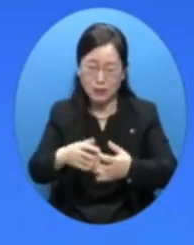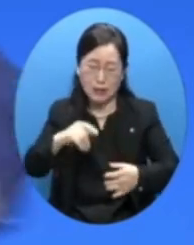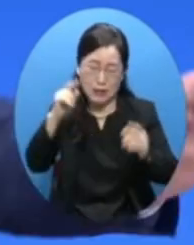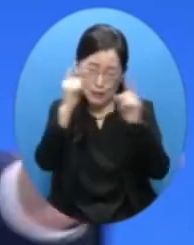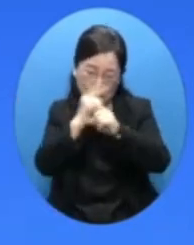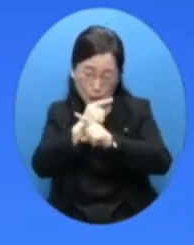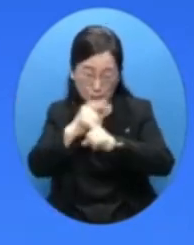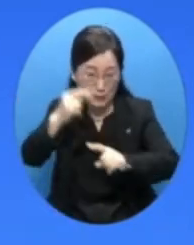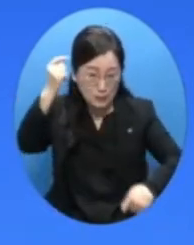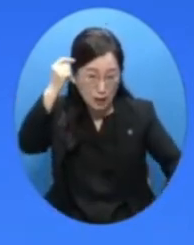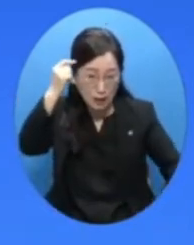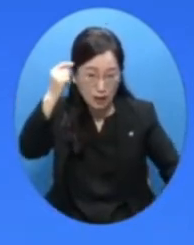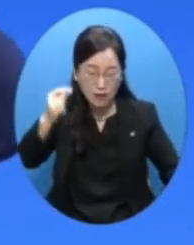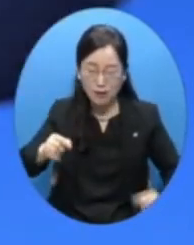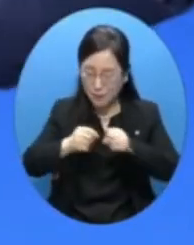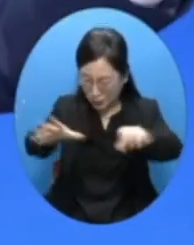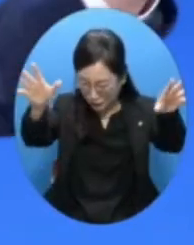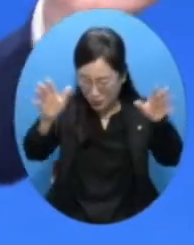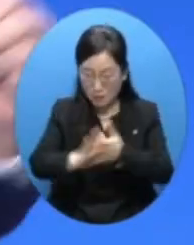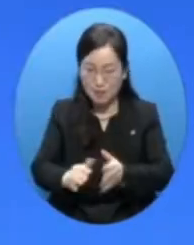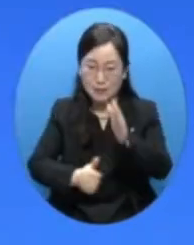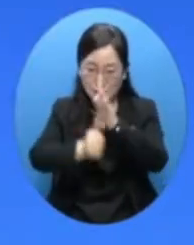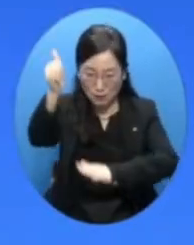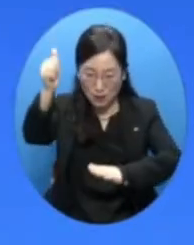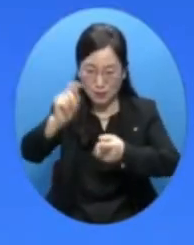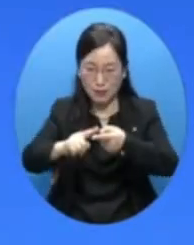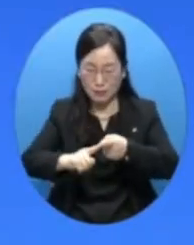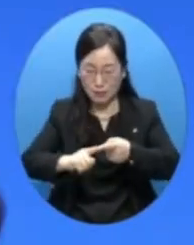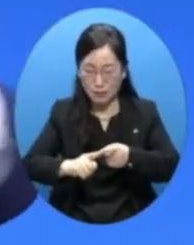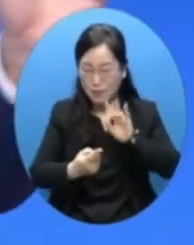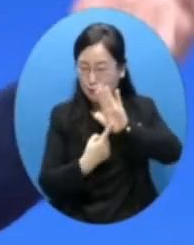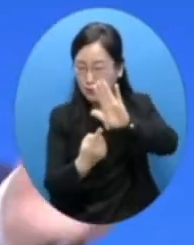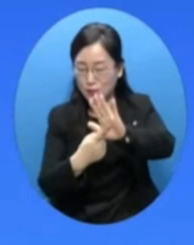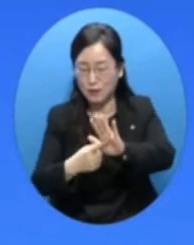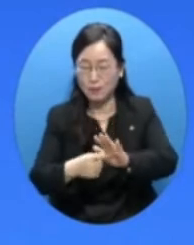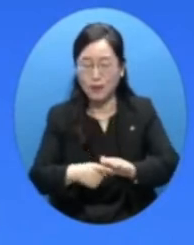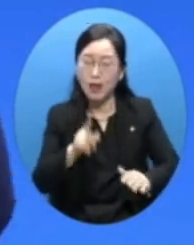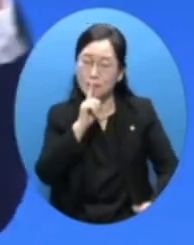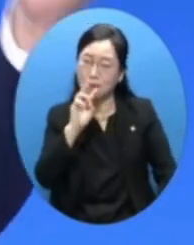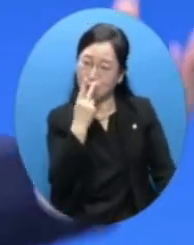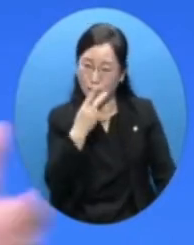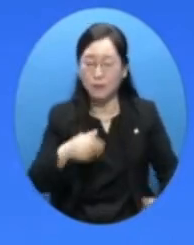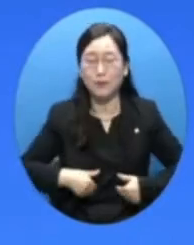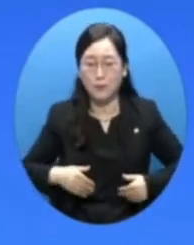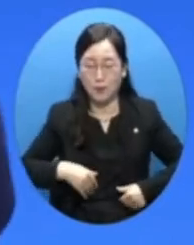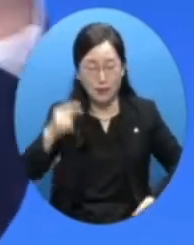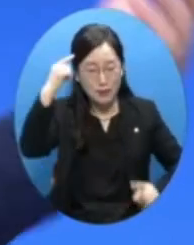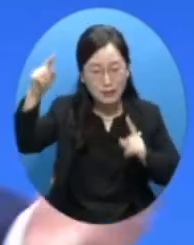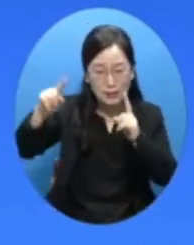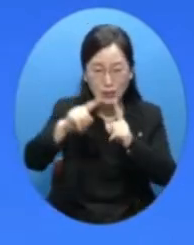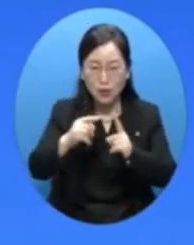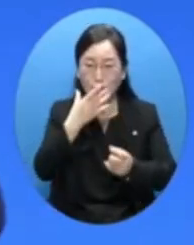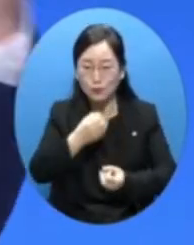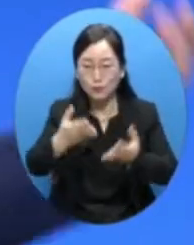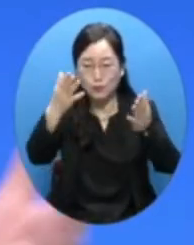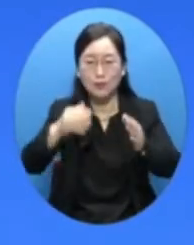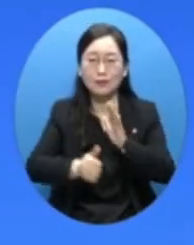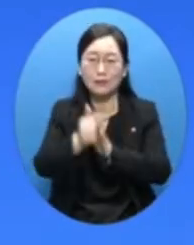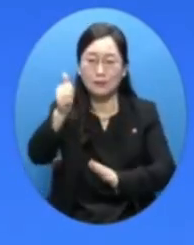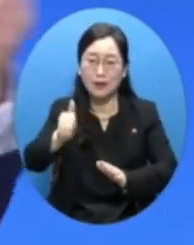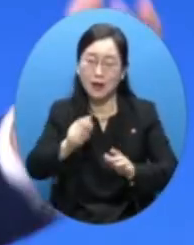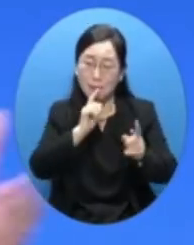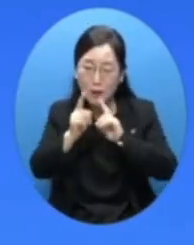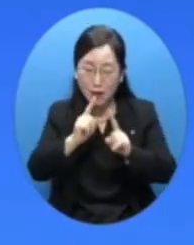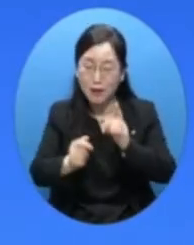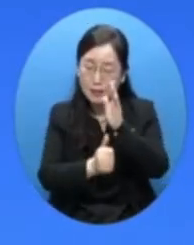세력을 몰아내고 이제는 희망 메시지를 전해야 됩니다. 우리 대한민국의 언어를 바꿔야 됩니다. 긍정의 언어, 축복의 언어, 희망의 언어,